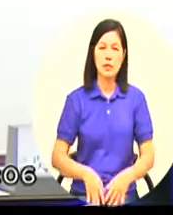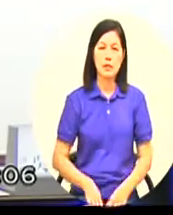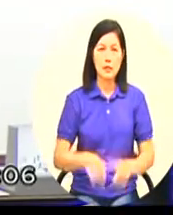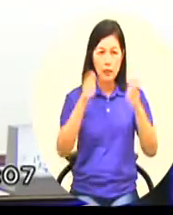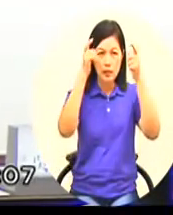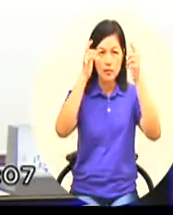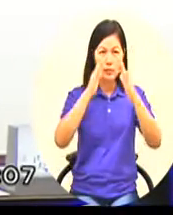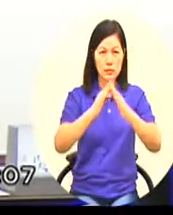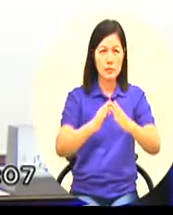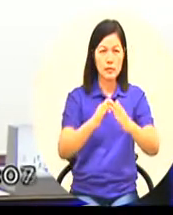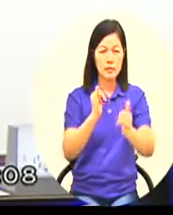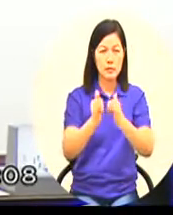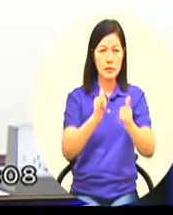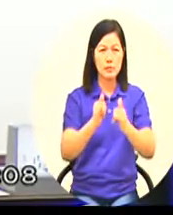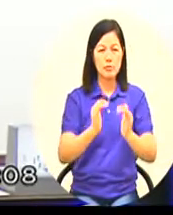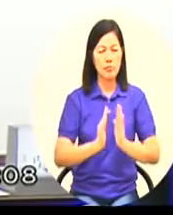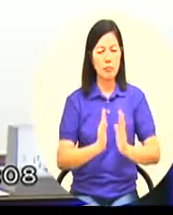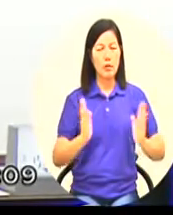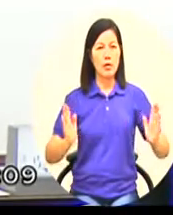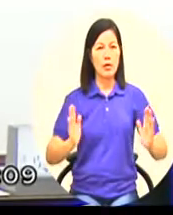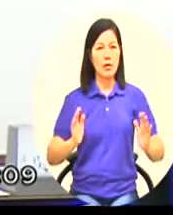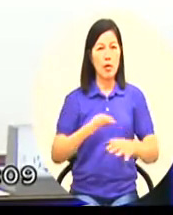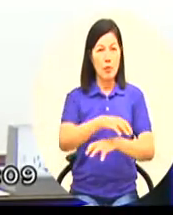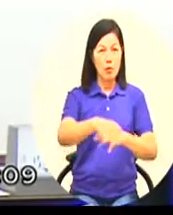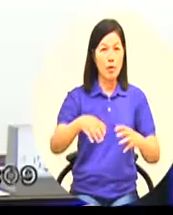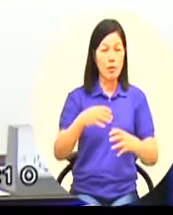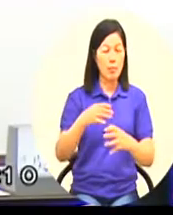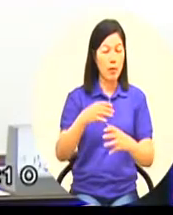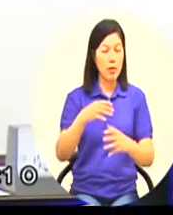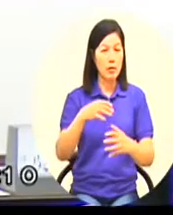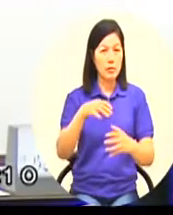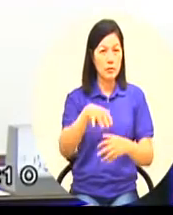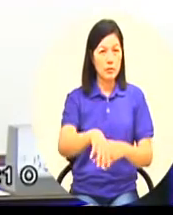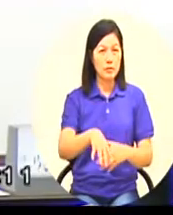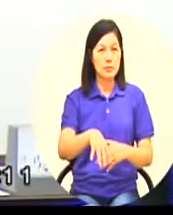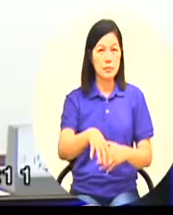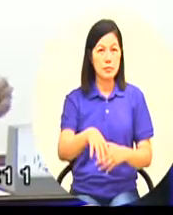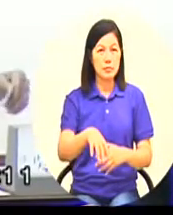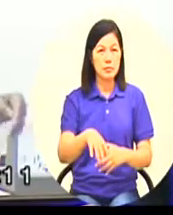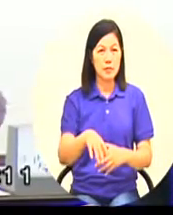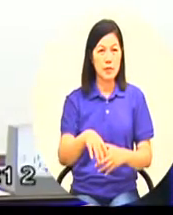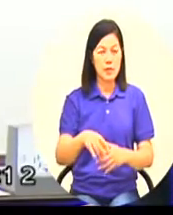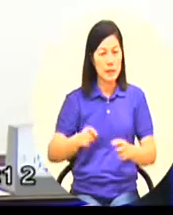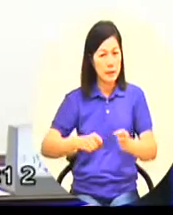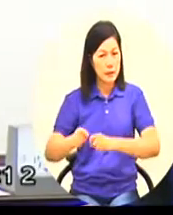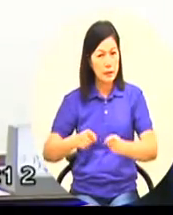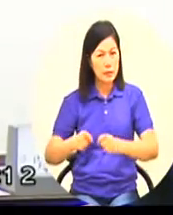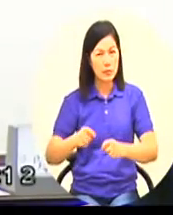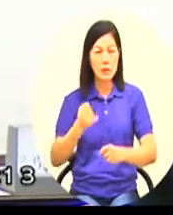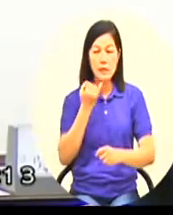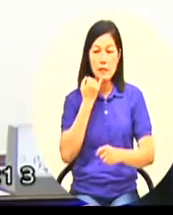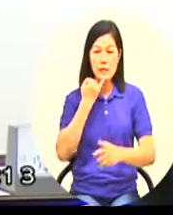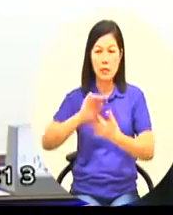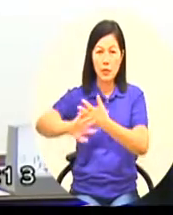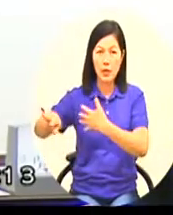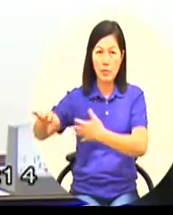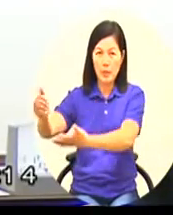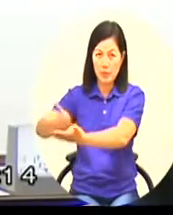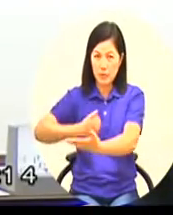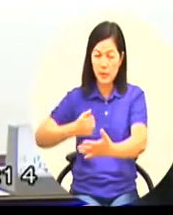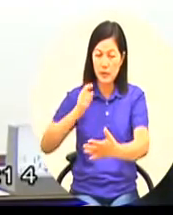大度的容许环保局的政策，我们甚至为了整个国家，我们可以去烧外县市的垃圾的同